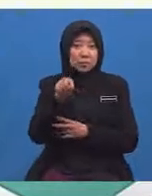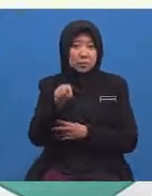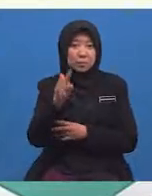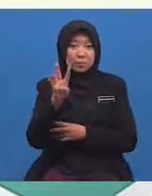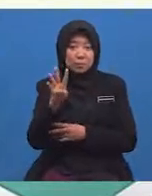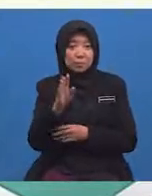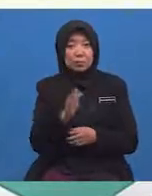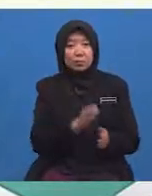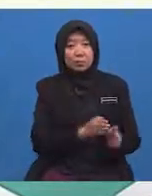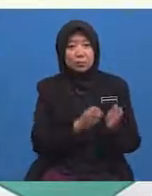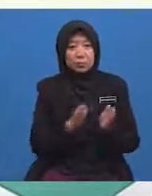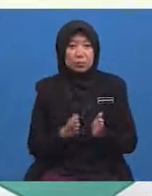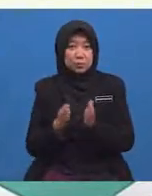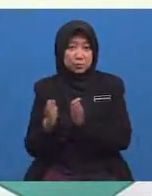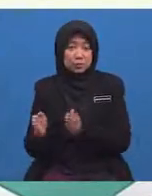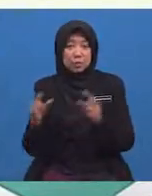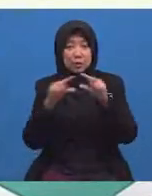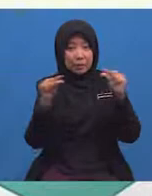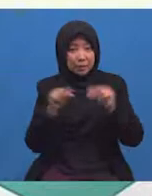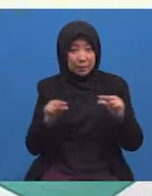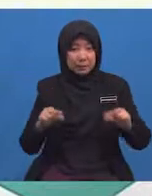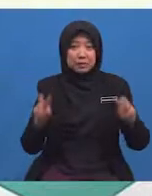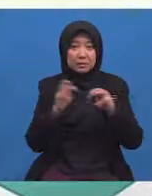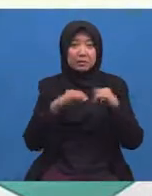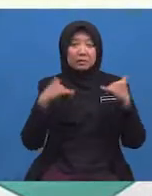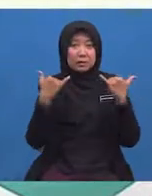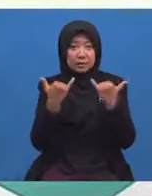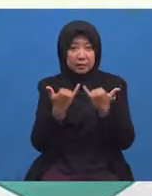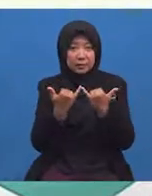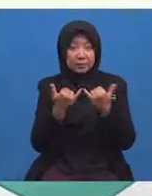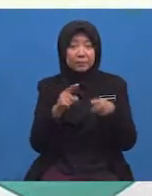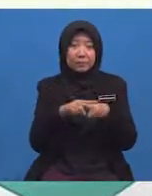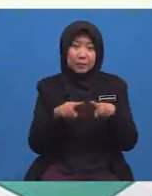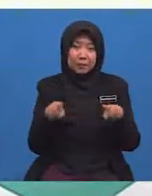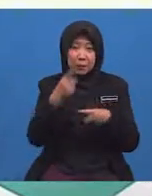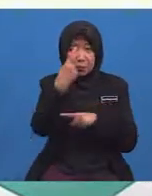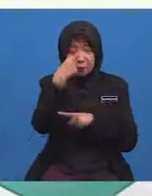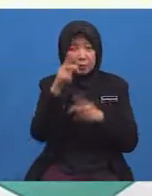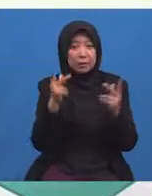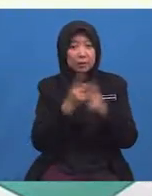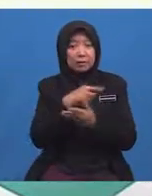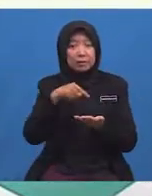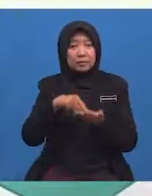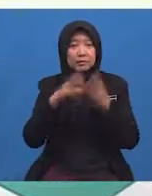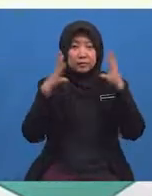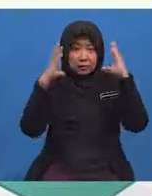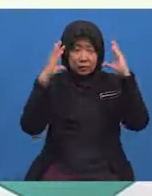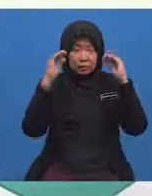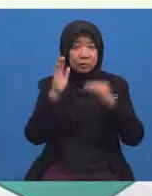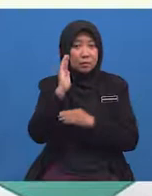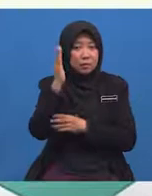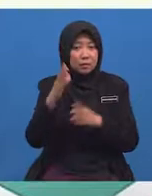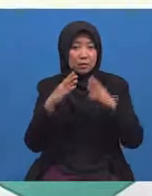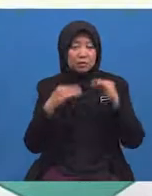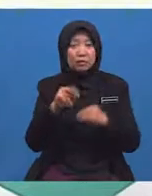2.2.4 susun lapis masyarakat. Tetapi pada pembelajaran kali ini, cikgu akan menyentuh